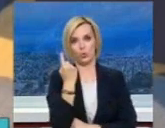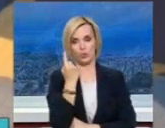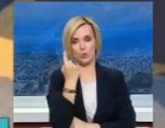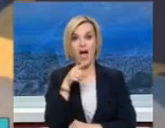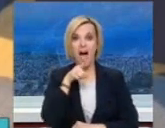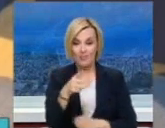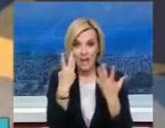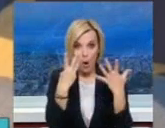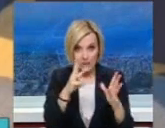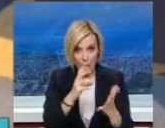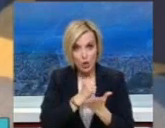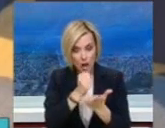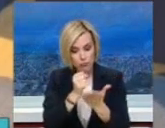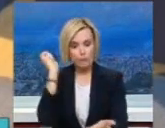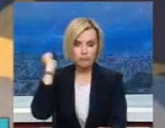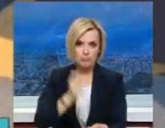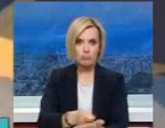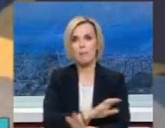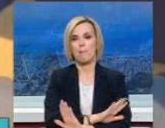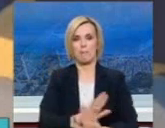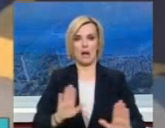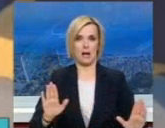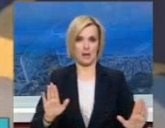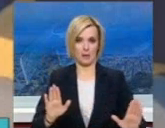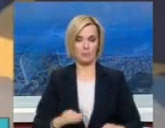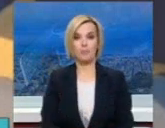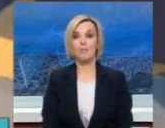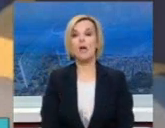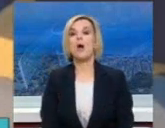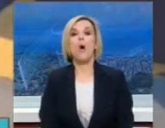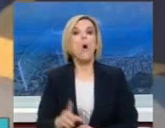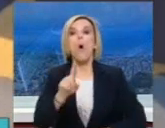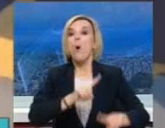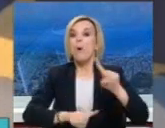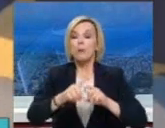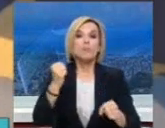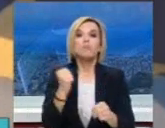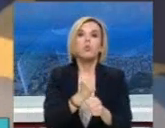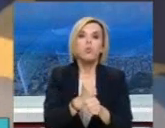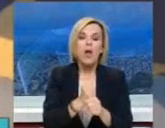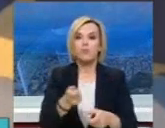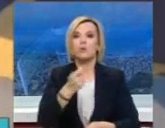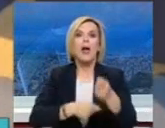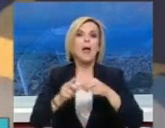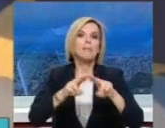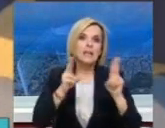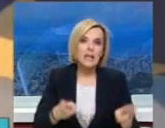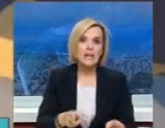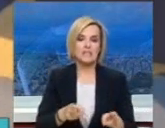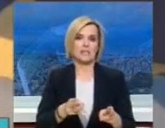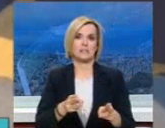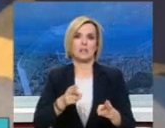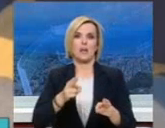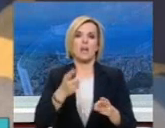η οποία είναι ακατάσχετη. Συγκεκριμένα, οι εργαζόμενοι επιχειρήσεων που πλήττονται και τελούν σε καθεστώς